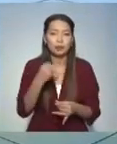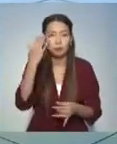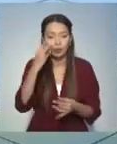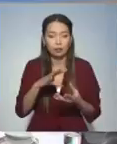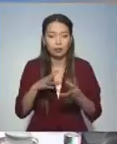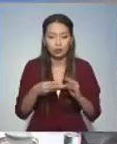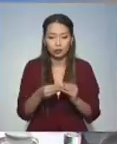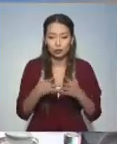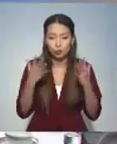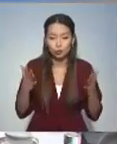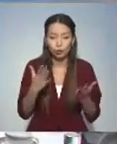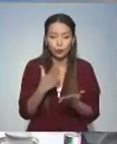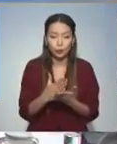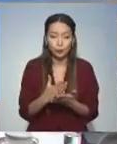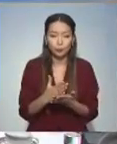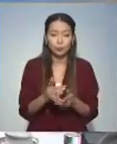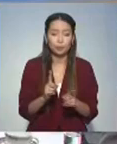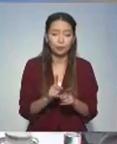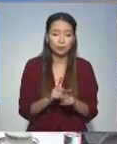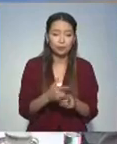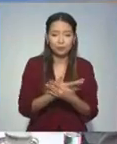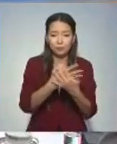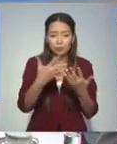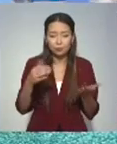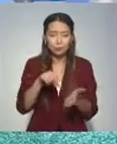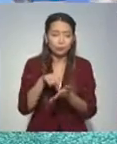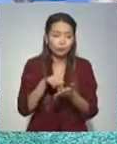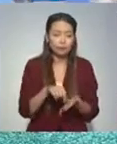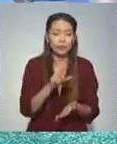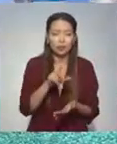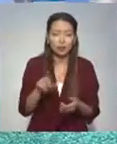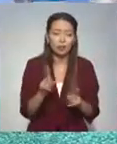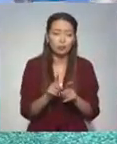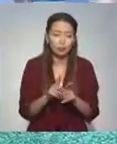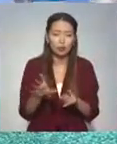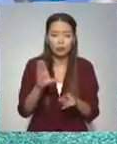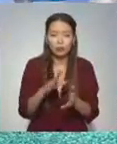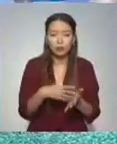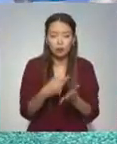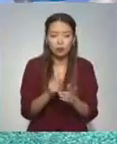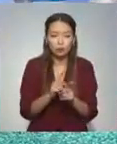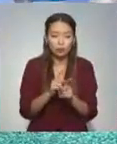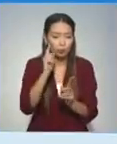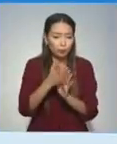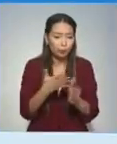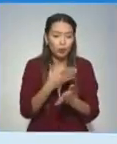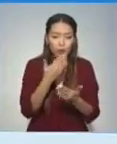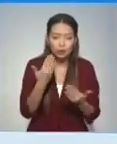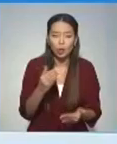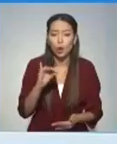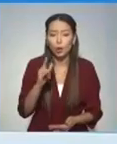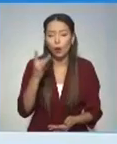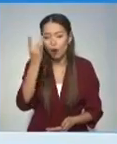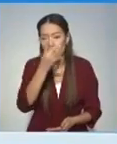жасады. Ұлтаралық, дінаралық шиеленістердің зардабын адамзат аз тартқан жоқ. Әлі де сабақ алмай келеді. Оған оңтүстік